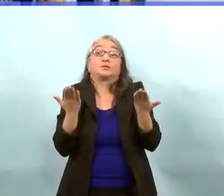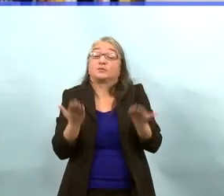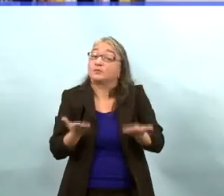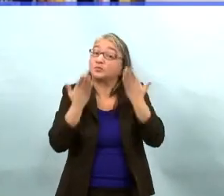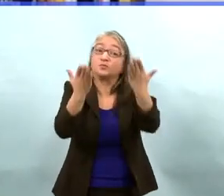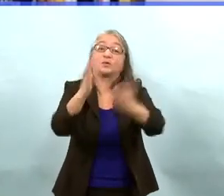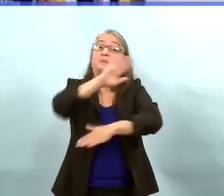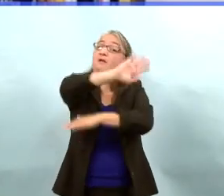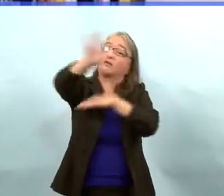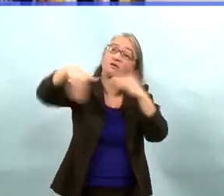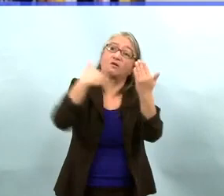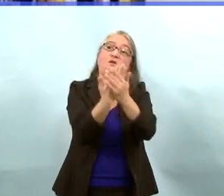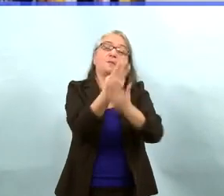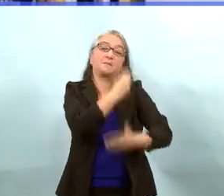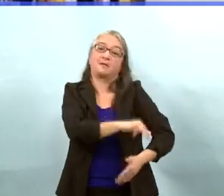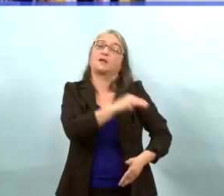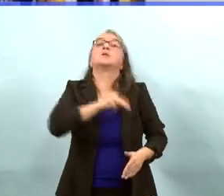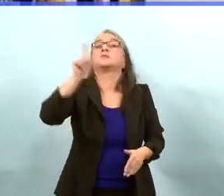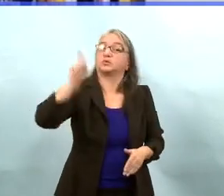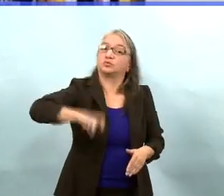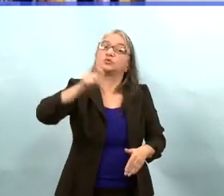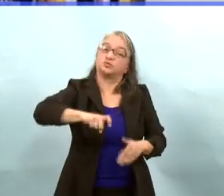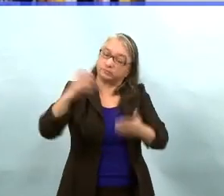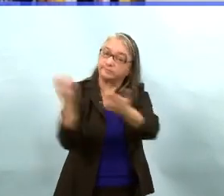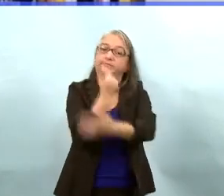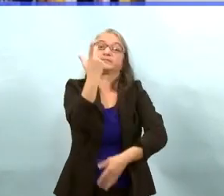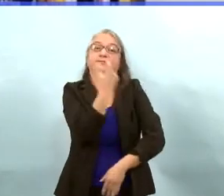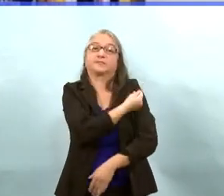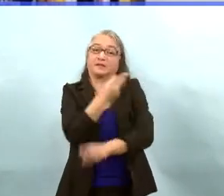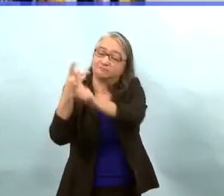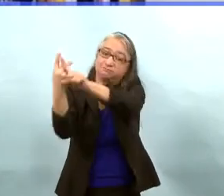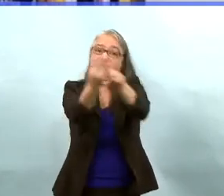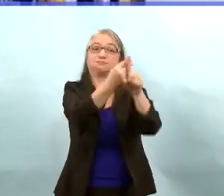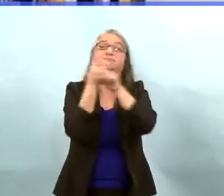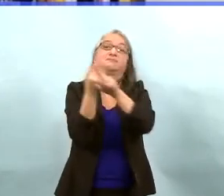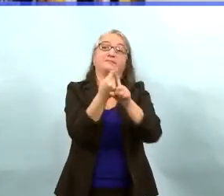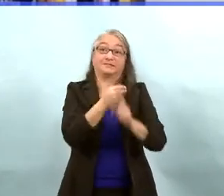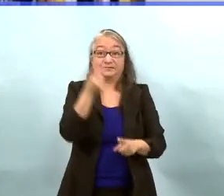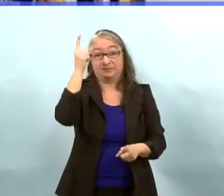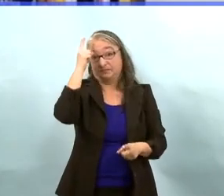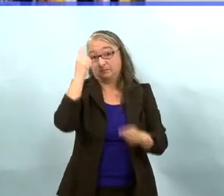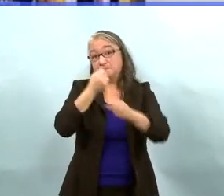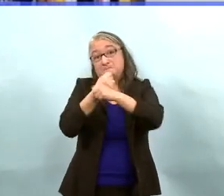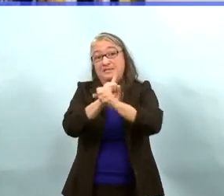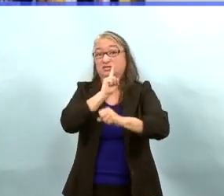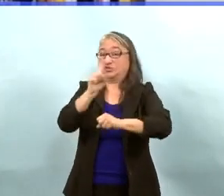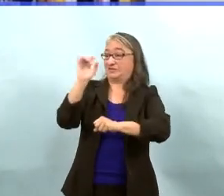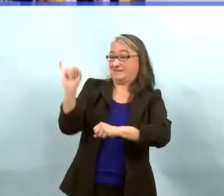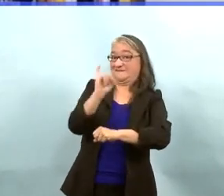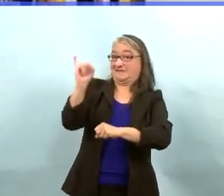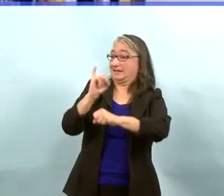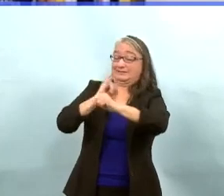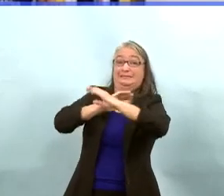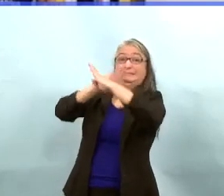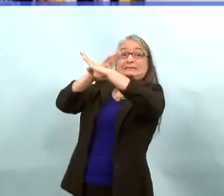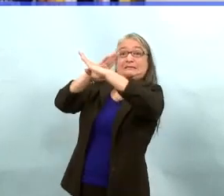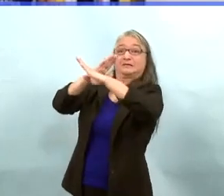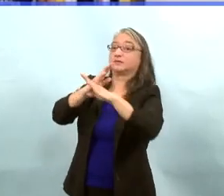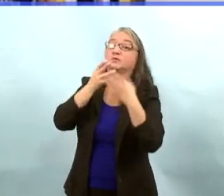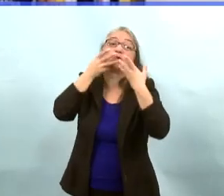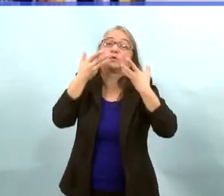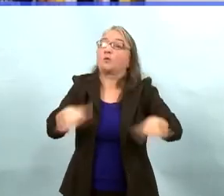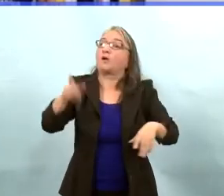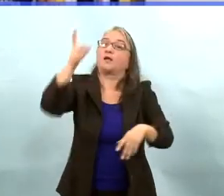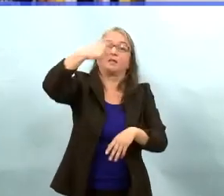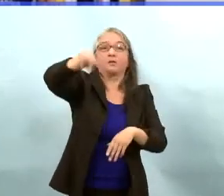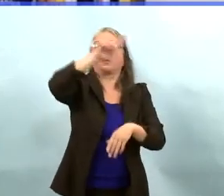Parce qu'on veut protéger tout le monde au Manitoba. Pas seulement contre l'infection, mais contre l'hospitalisation, le séjour à l'hôpital, aux soins